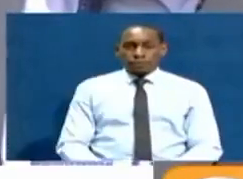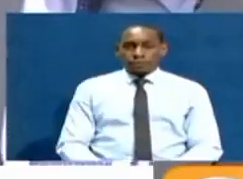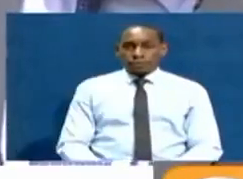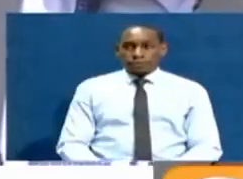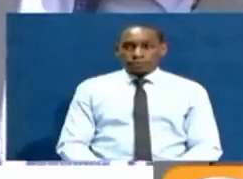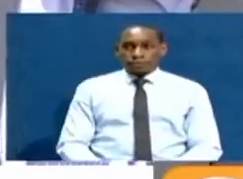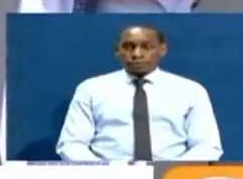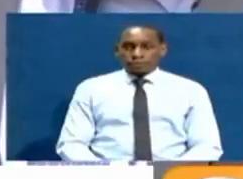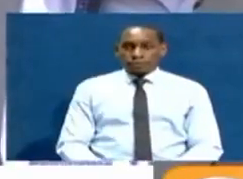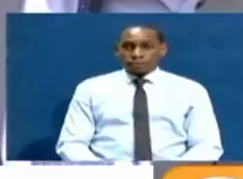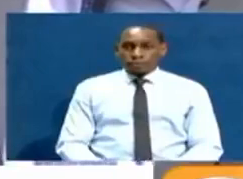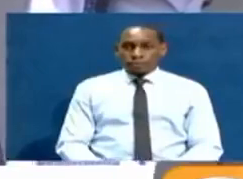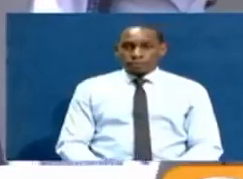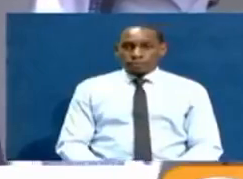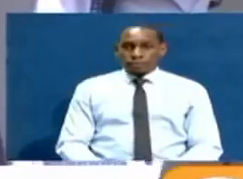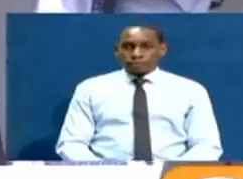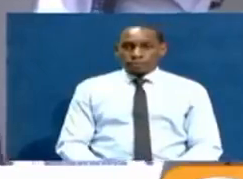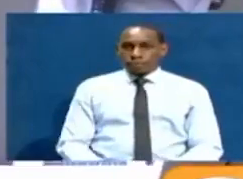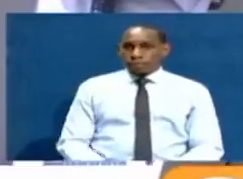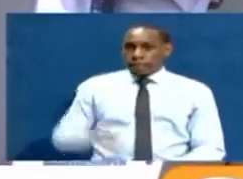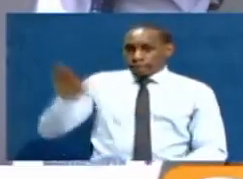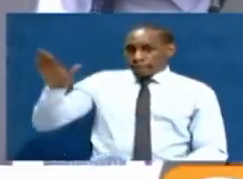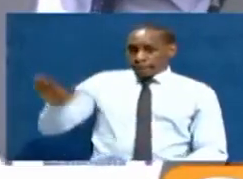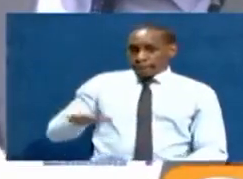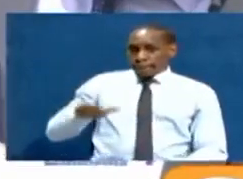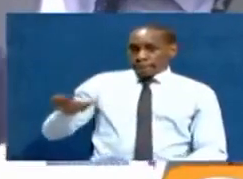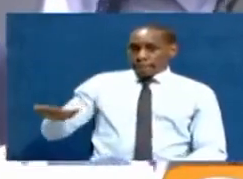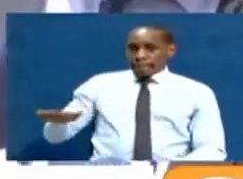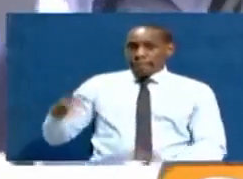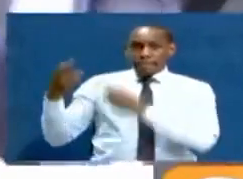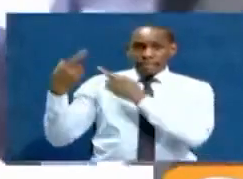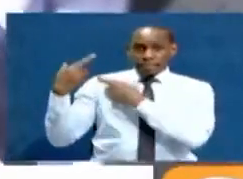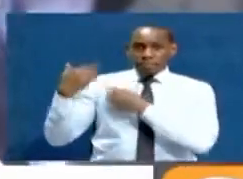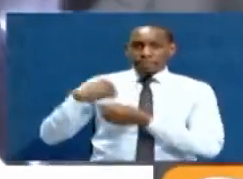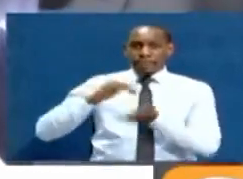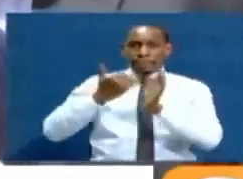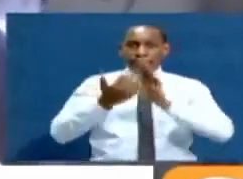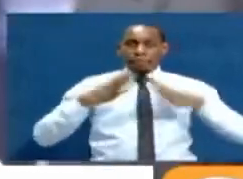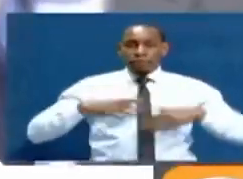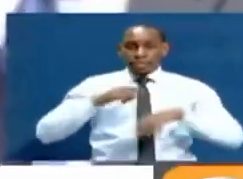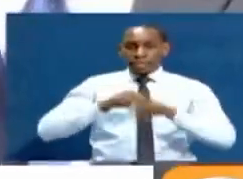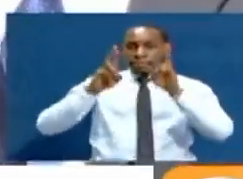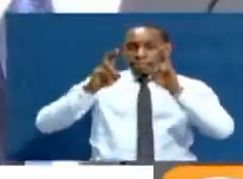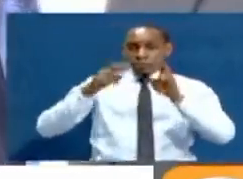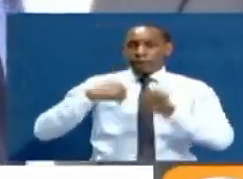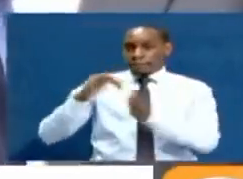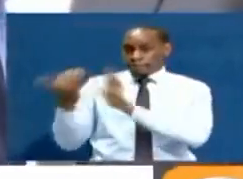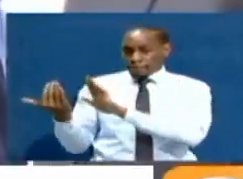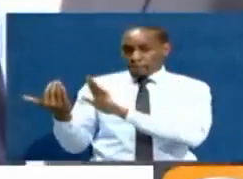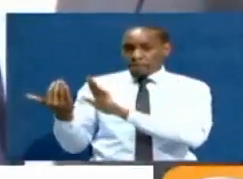Parliament is not a voting machine. Parliament is accountable to the people. So when there's an issue before it,